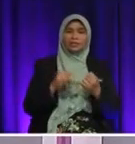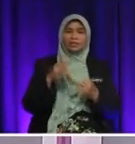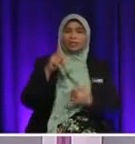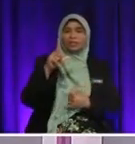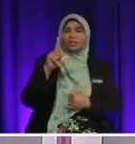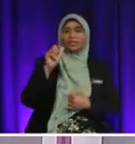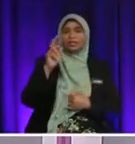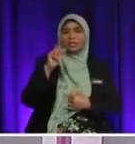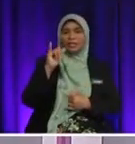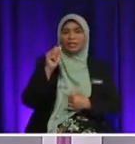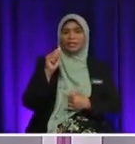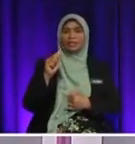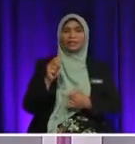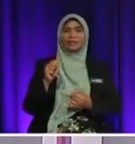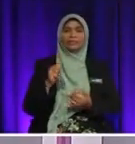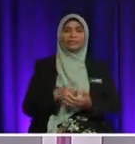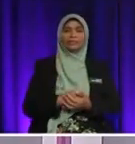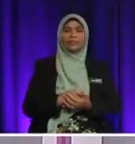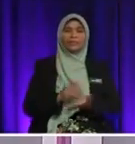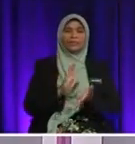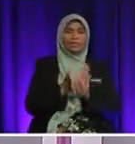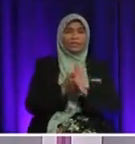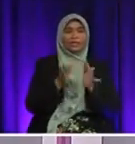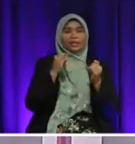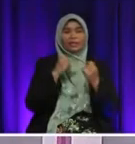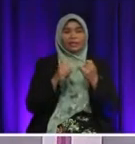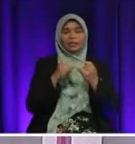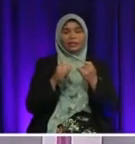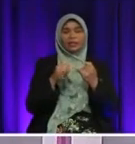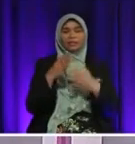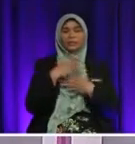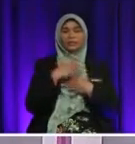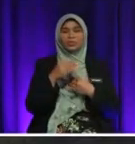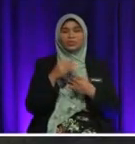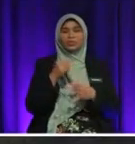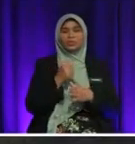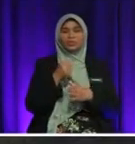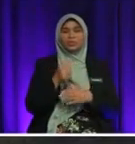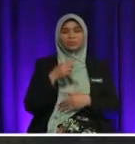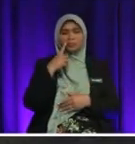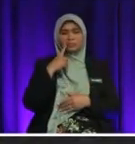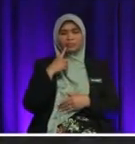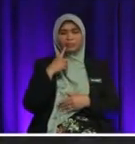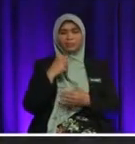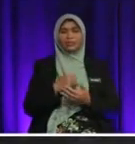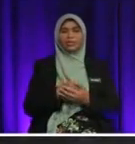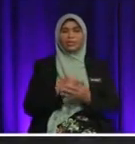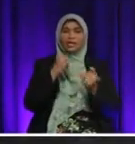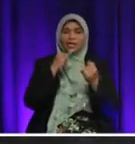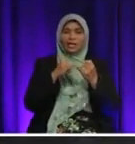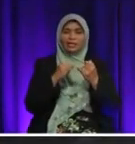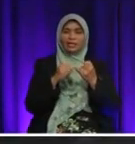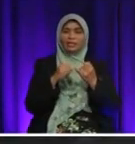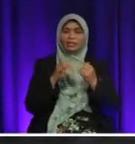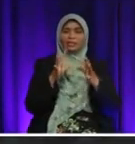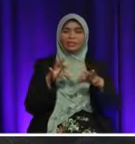Peleraian. Okey, jadi pengakhirannya suka ke duka? Suka, cikgu. Pengakhiran cerita